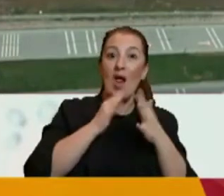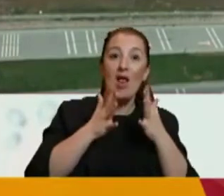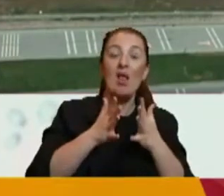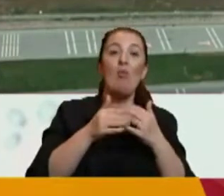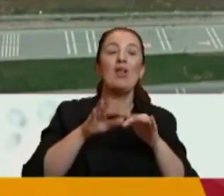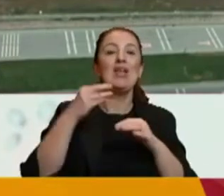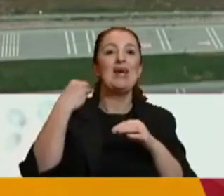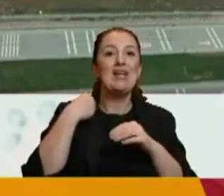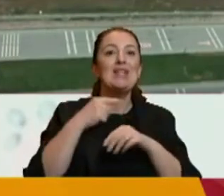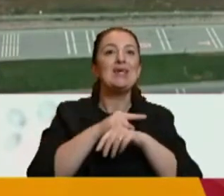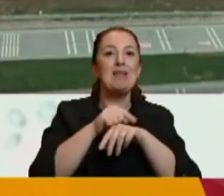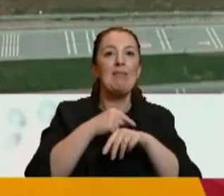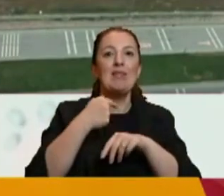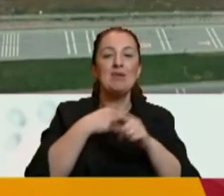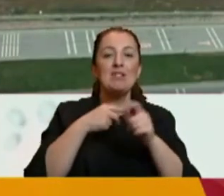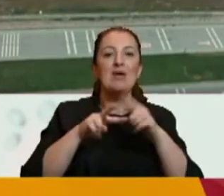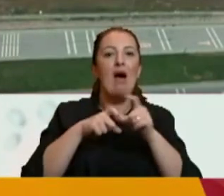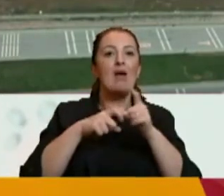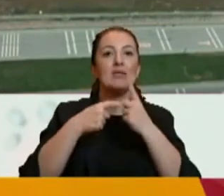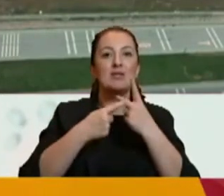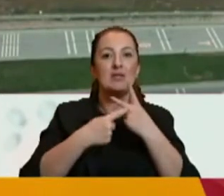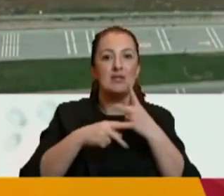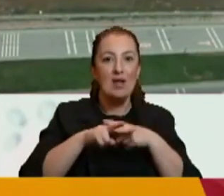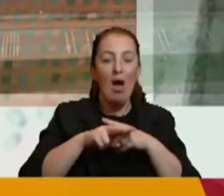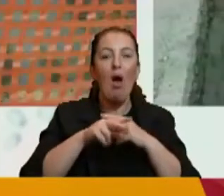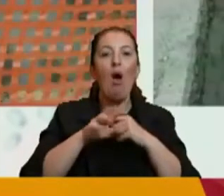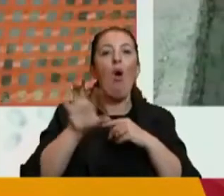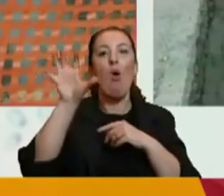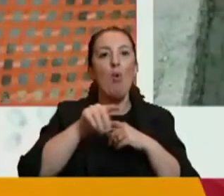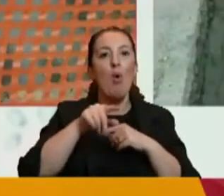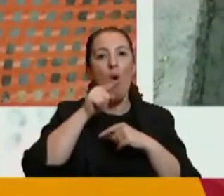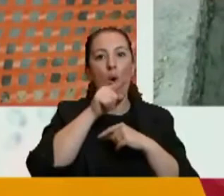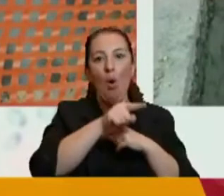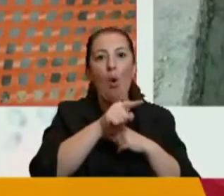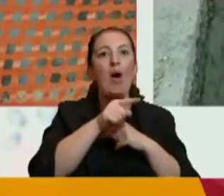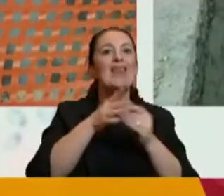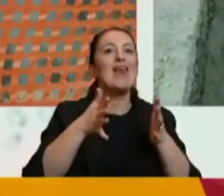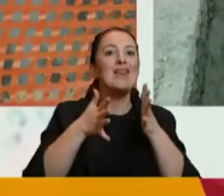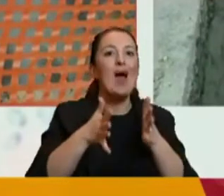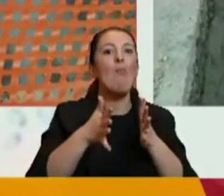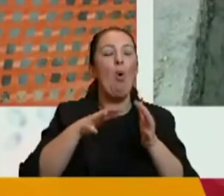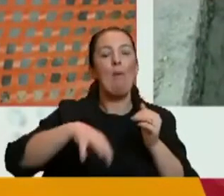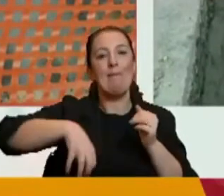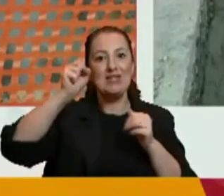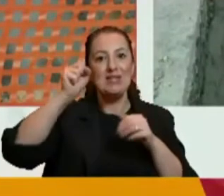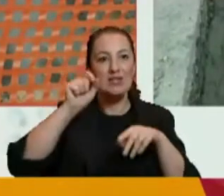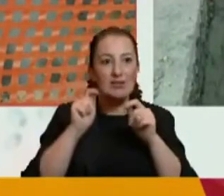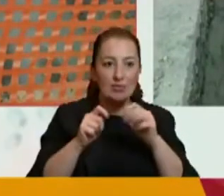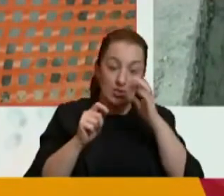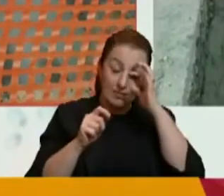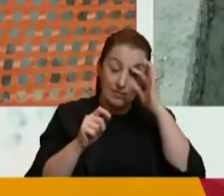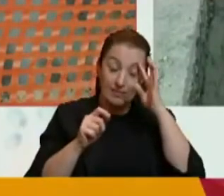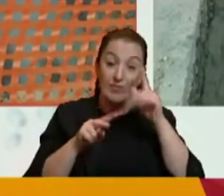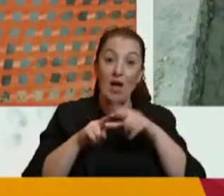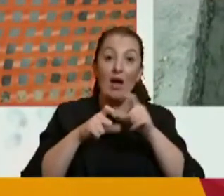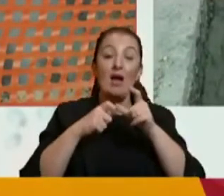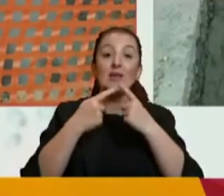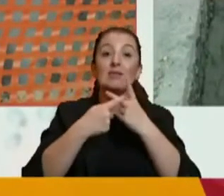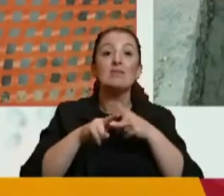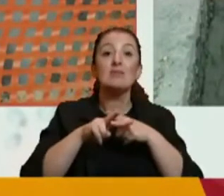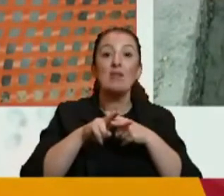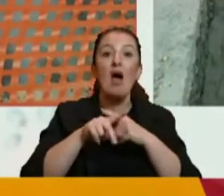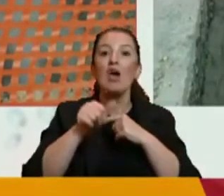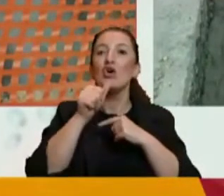dönemde biz Asya bölgesinde muhtelif depo ve terfi merkezleri yapacağız bu Asya bölgesinde müteferrik